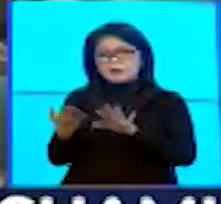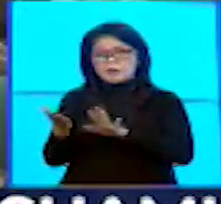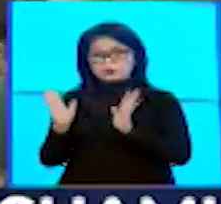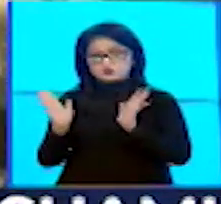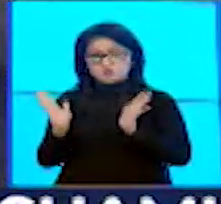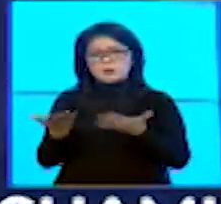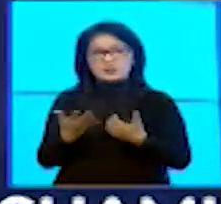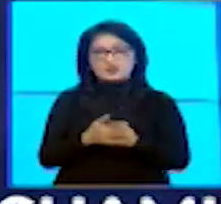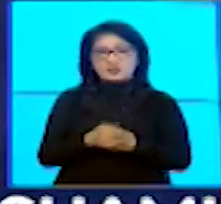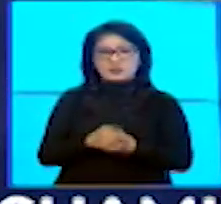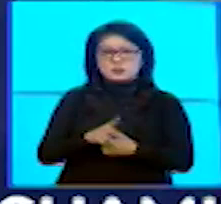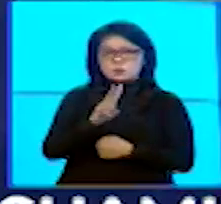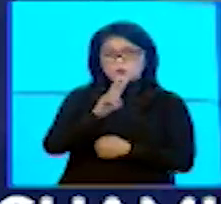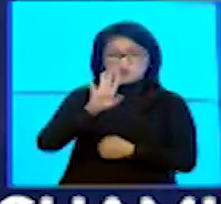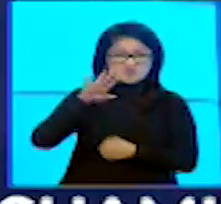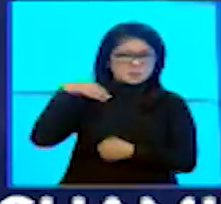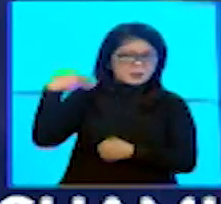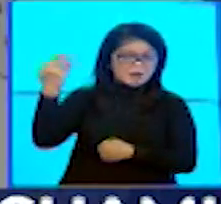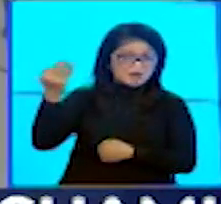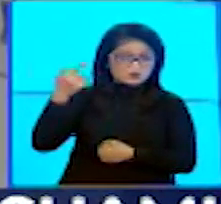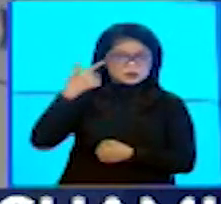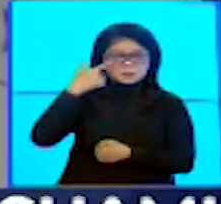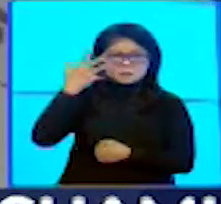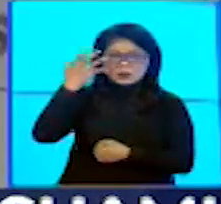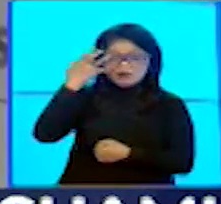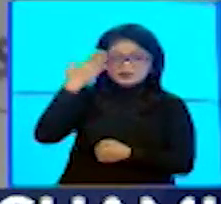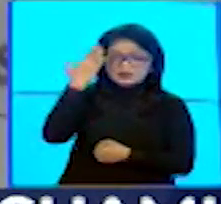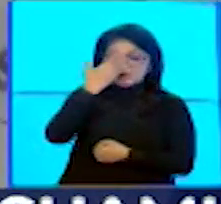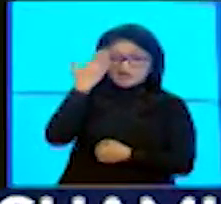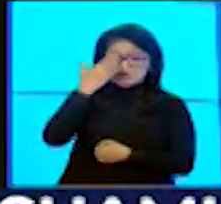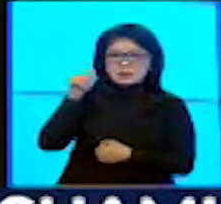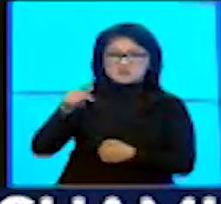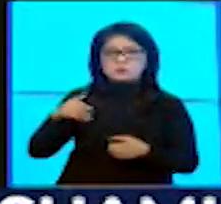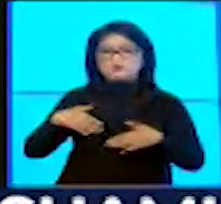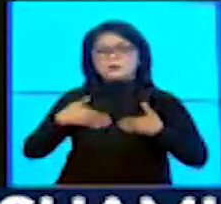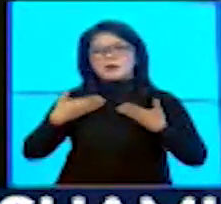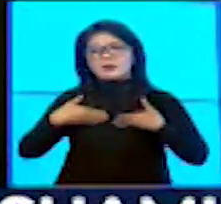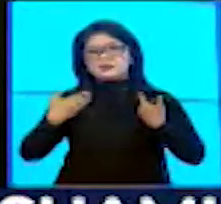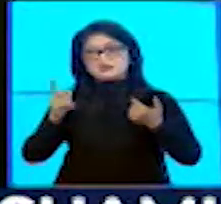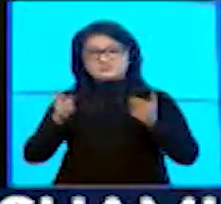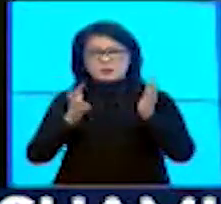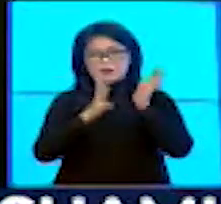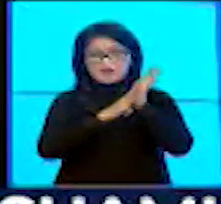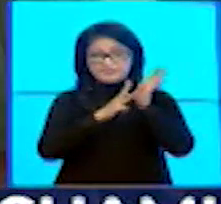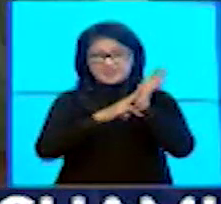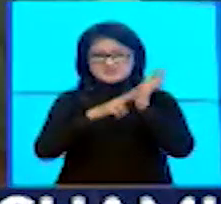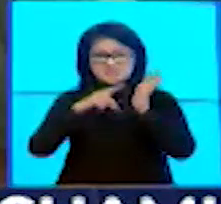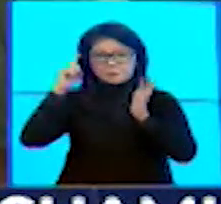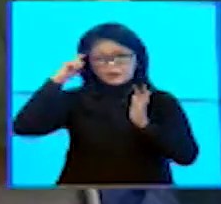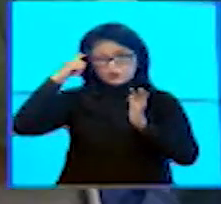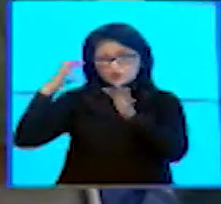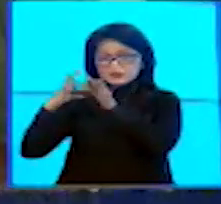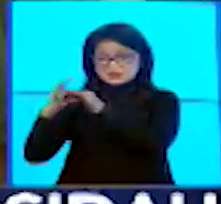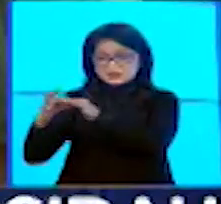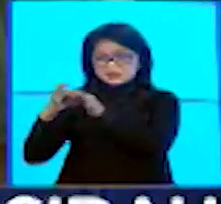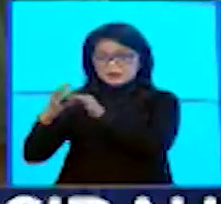Lebih 2 tahun terkena katarak, Iyos Rosida kini patut berbahagia. MNC Peduli bekerjasama dengan Rumah Sakit Islam Asifa